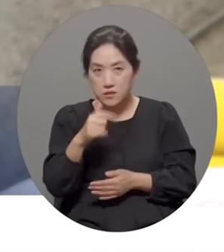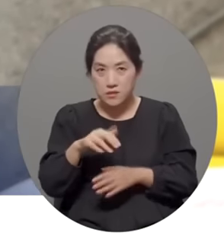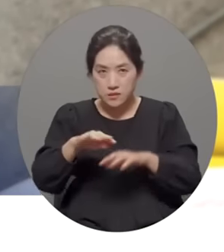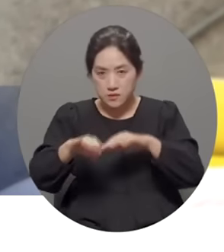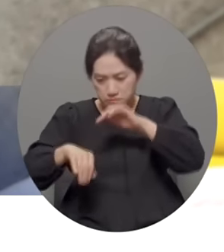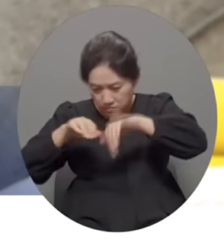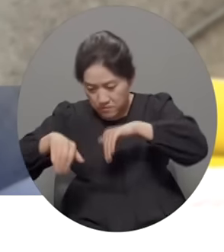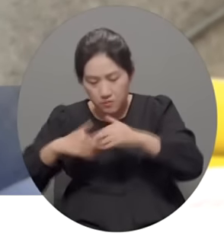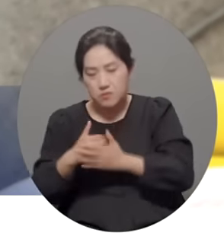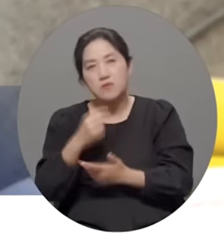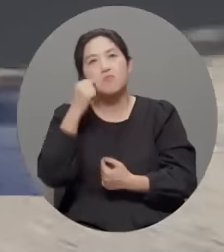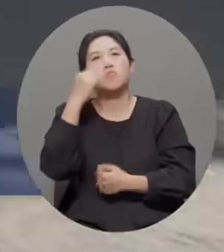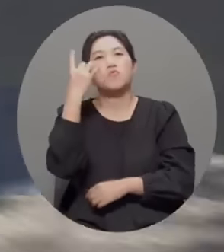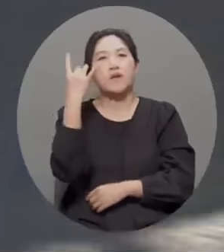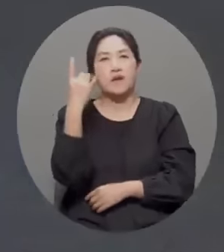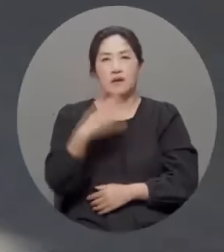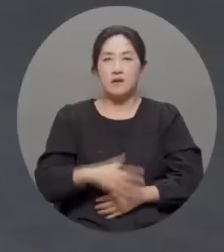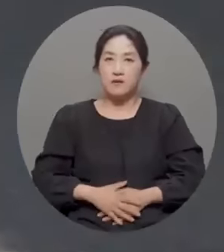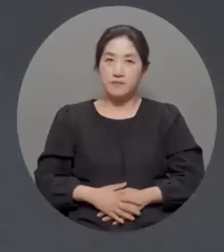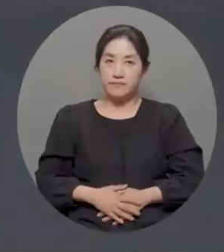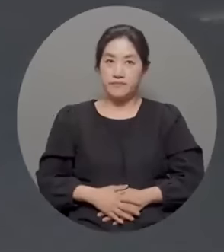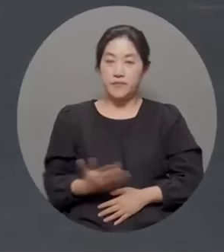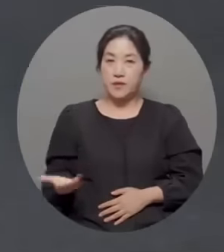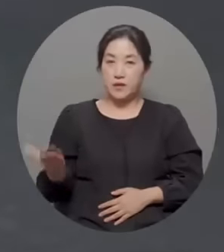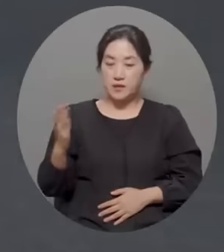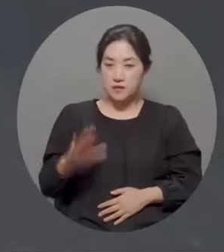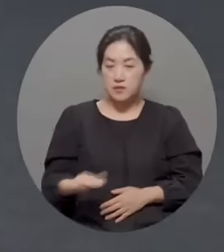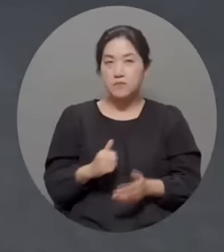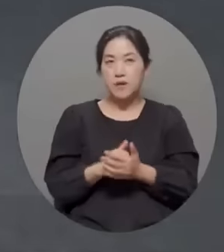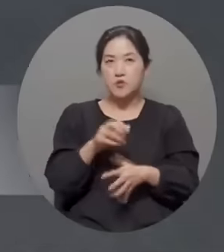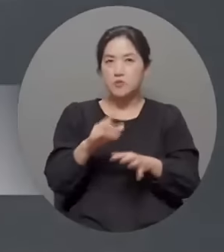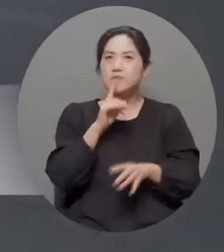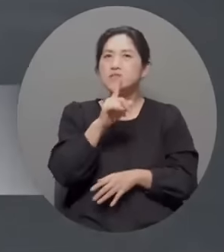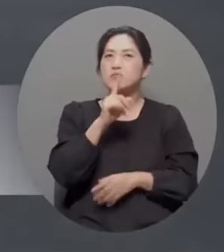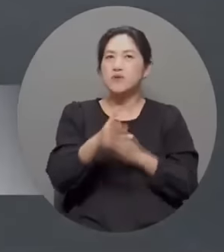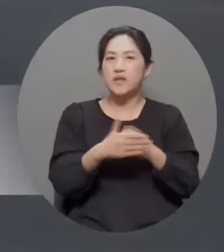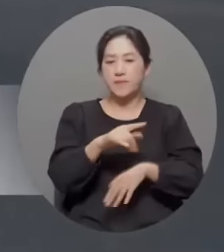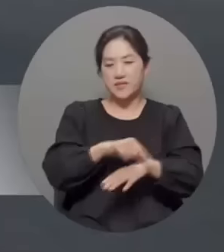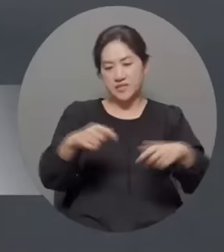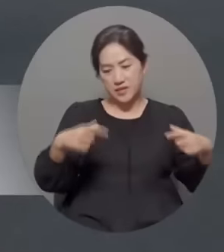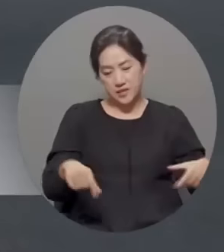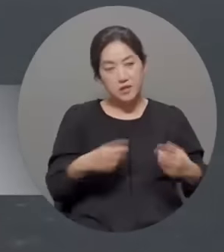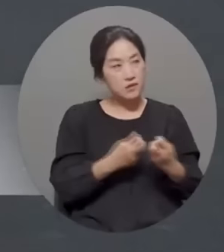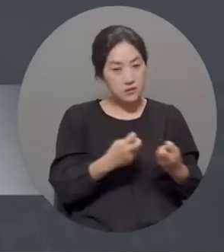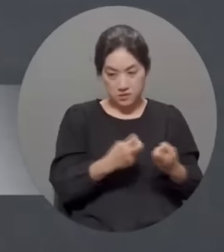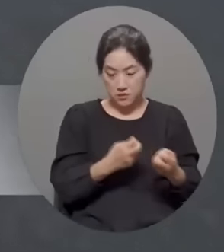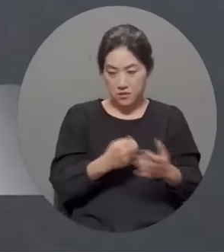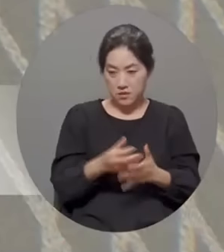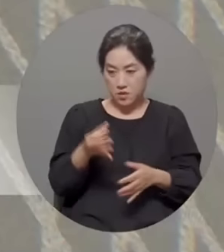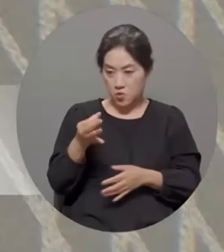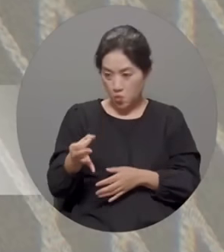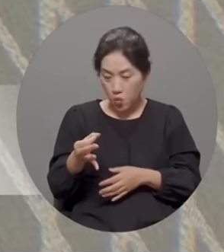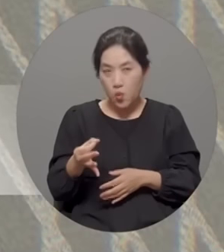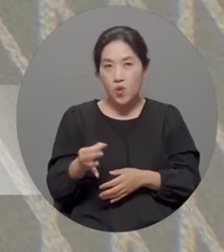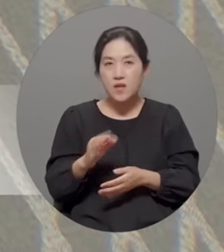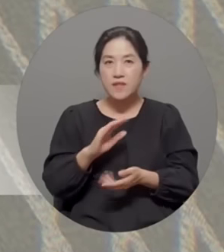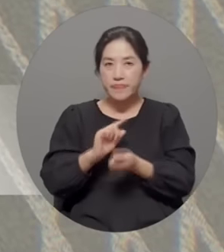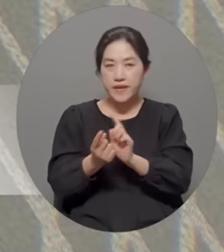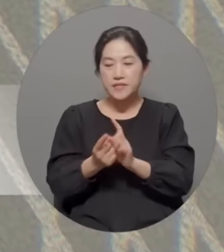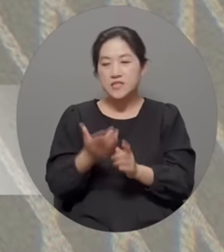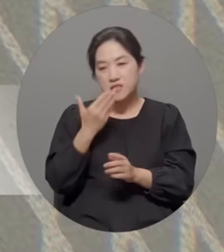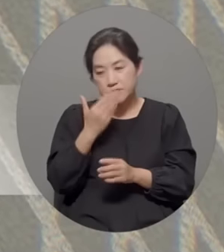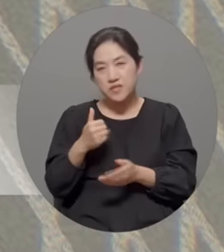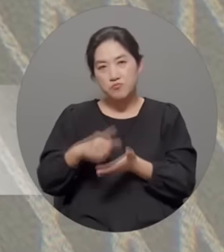있는 부분은 아니거든요. 하지만 잇따른 주민신고로 지자체 차원의 후원은 현금 대신 음식이나 물품